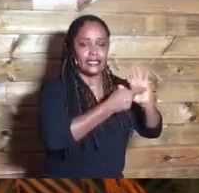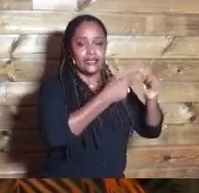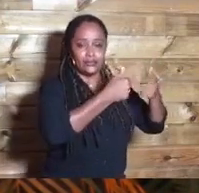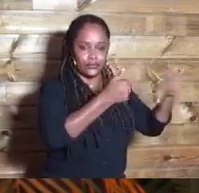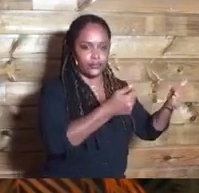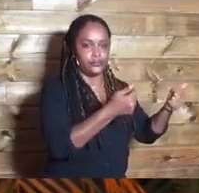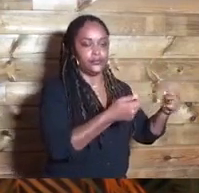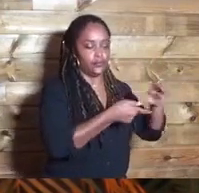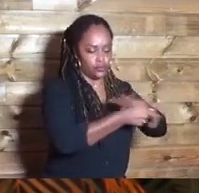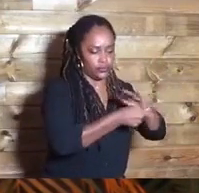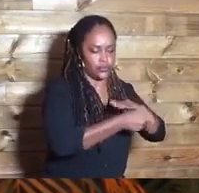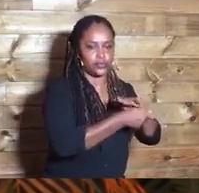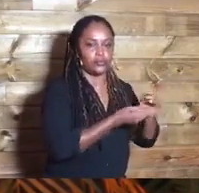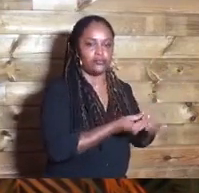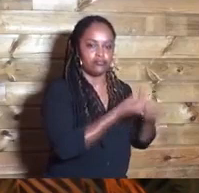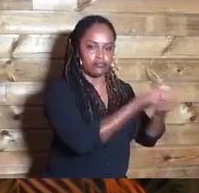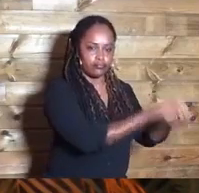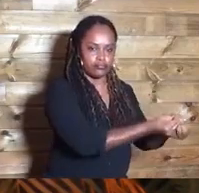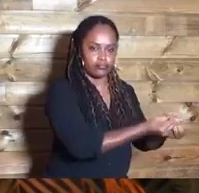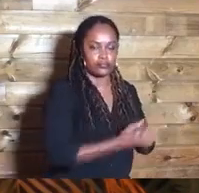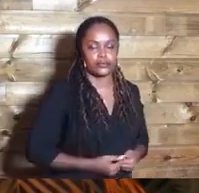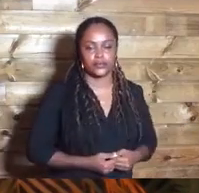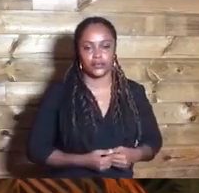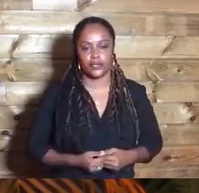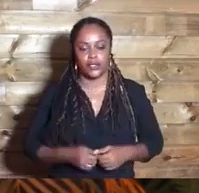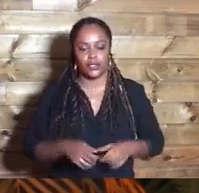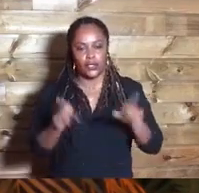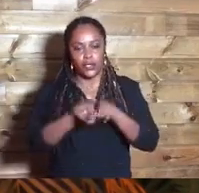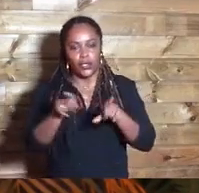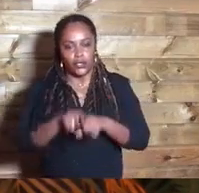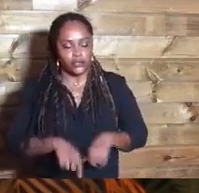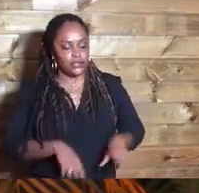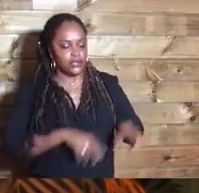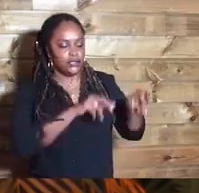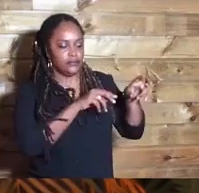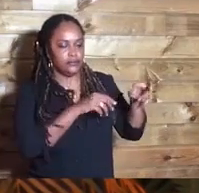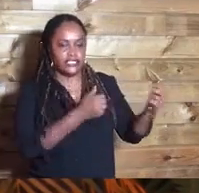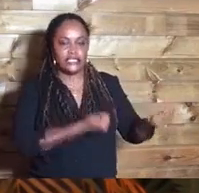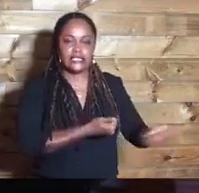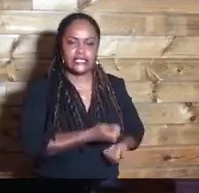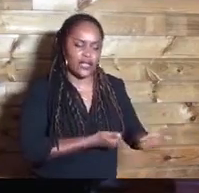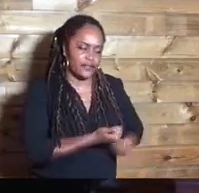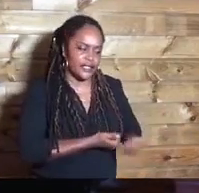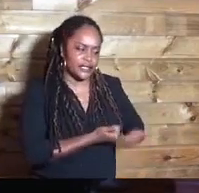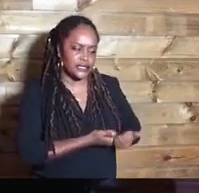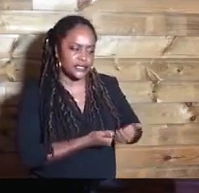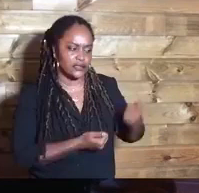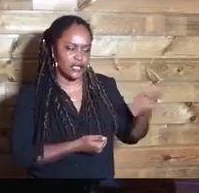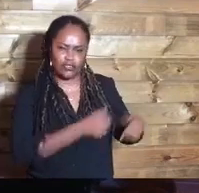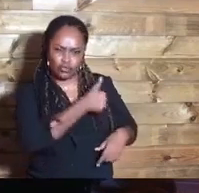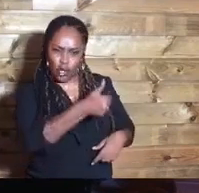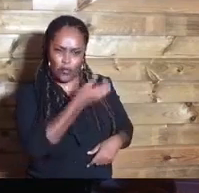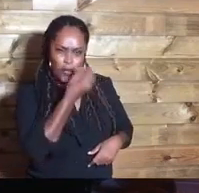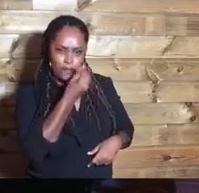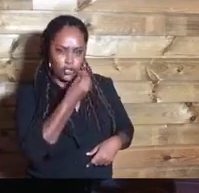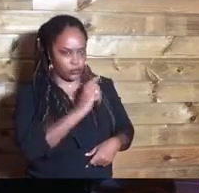faut. Et nous pouvons prendre en compte le service que l'agriculteur a mené. Parce qu'un agriculteur, il n'a pas produit et qu'il mange. Il